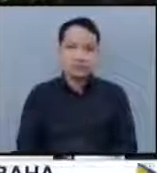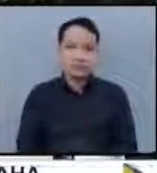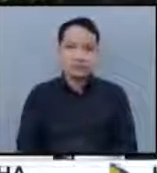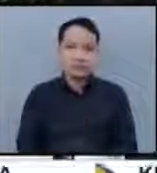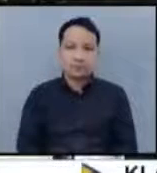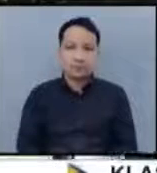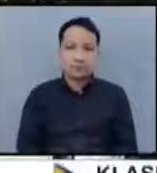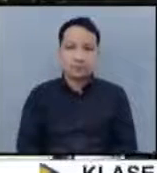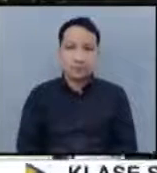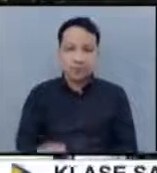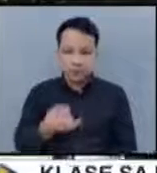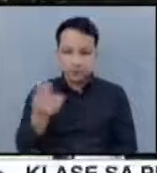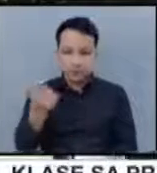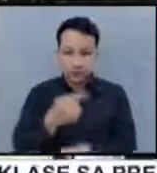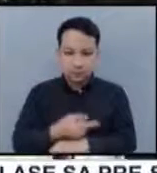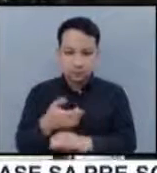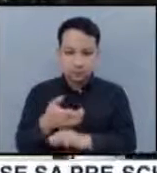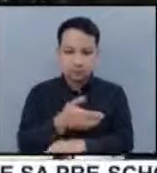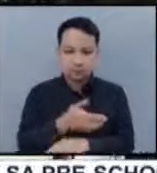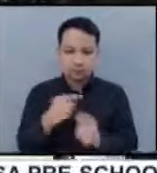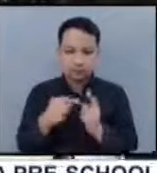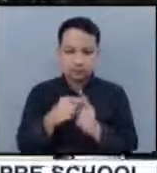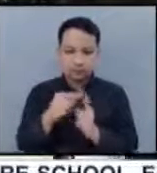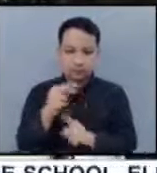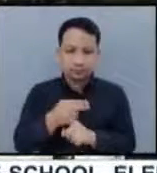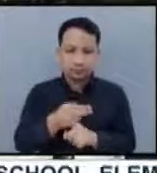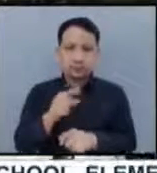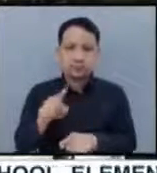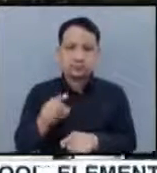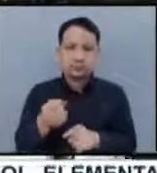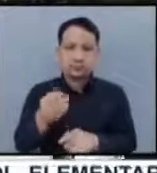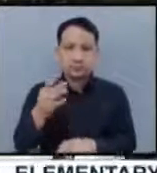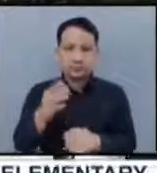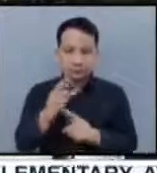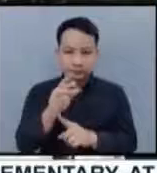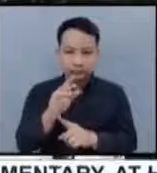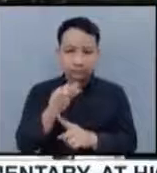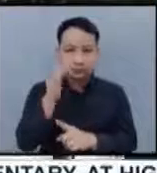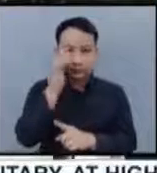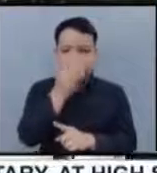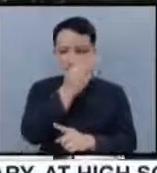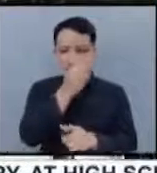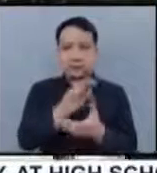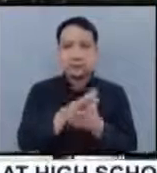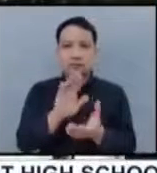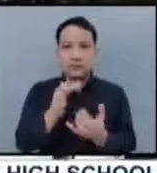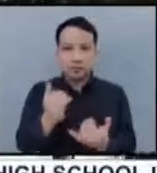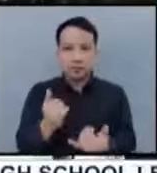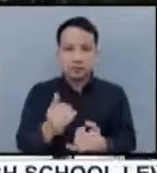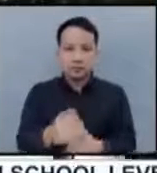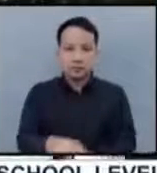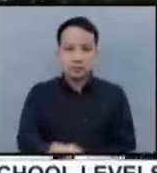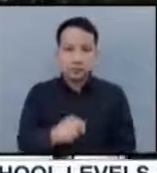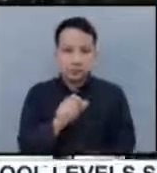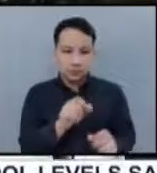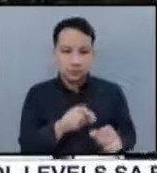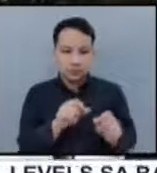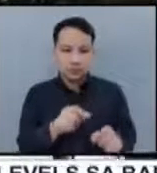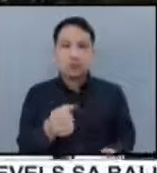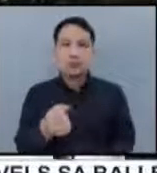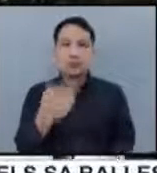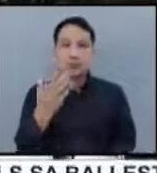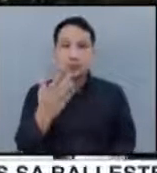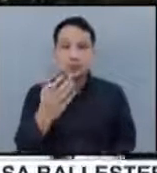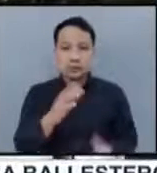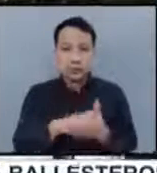Ilang linggo bago sumapit ang undas, sumipa ng presyo ng kandila at bulaklak. Ayon pa sa ilang nagtitinda, tiyak na tataas pa ang mga presyo ng mga